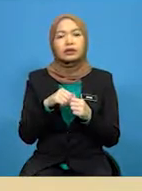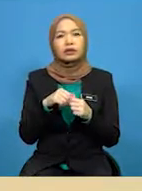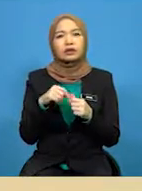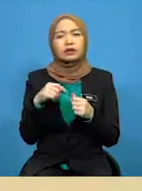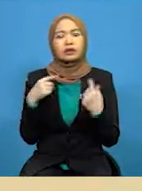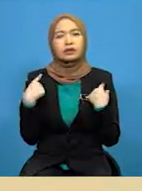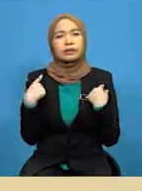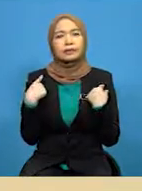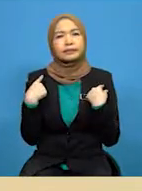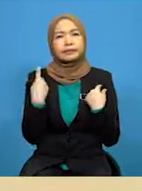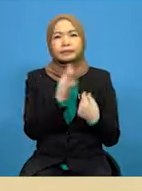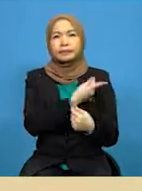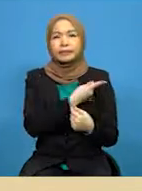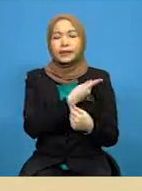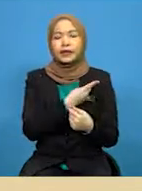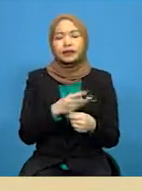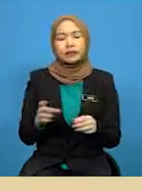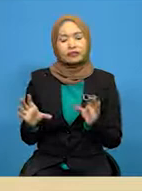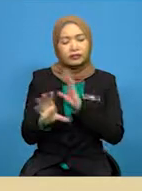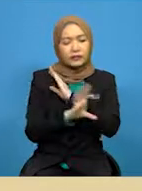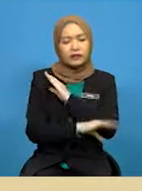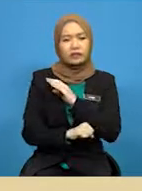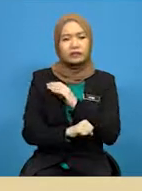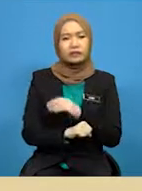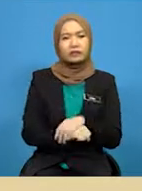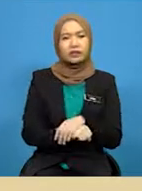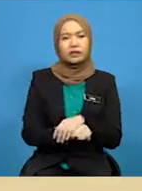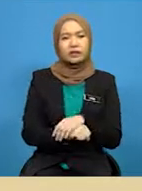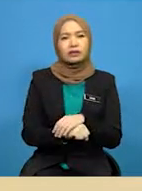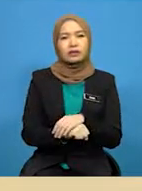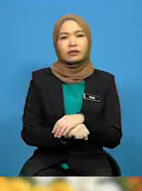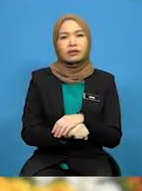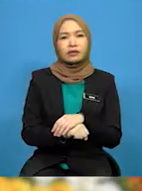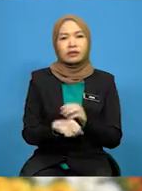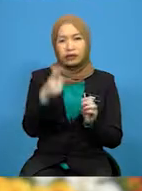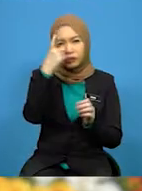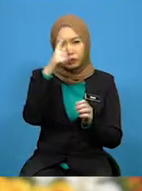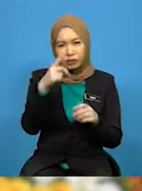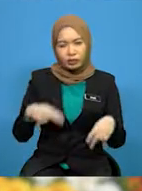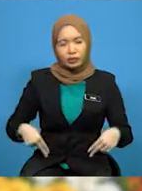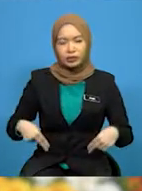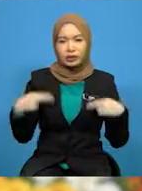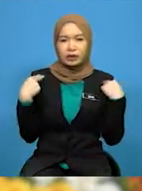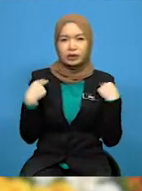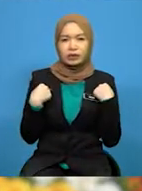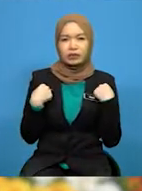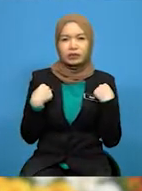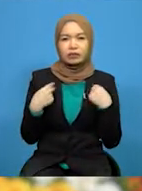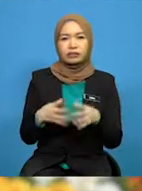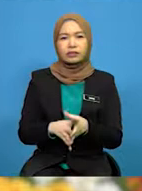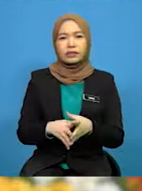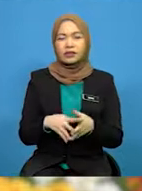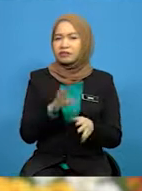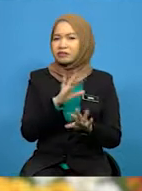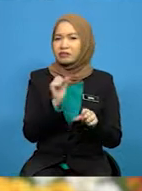melakukan aktiviti seperti mencuri, meragut, peras ugut untuk meneruskan kelangsungan hidup. Jenayah akan meningkat,